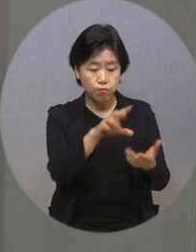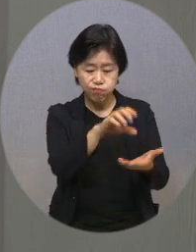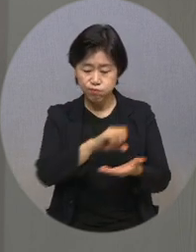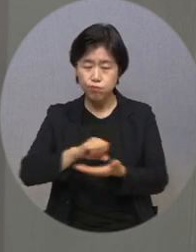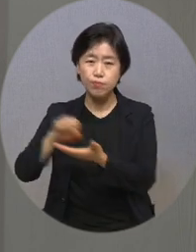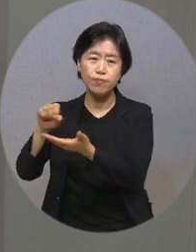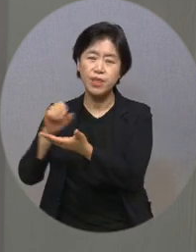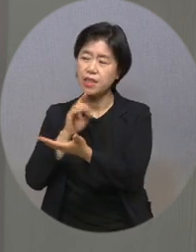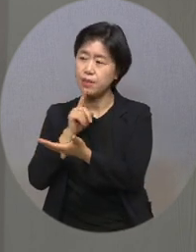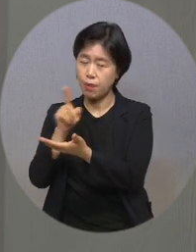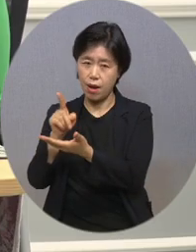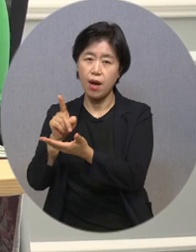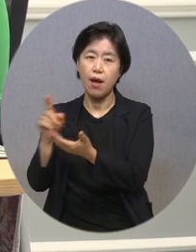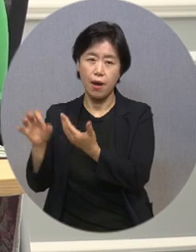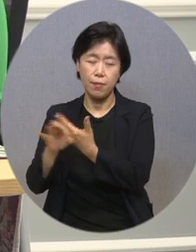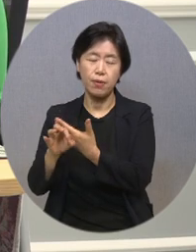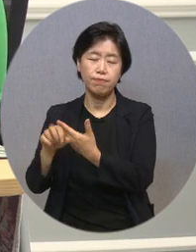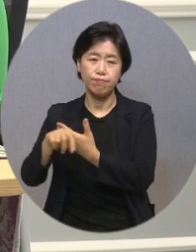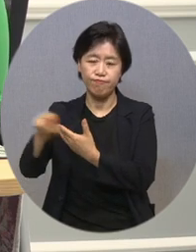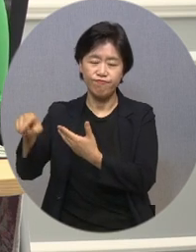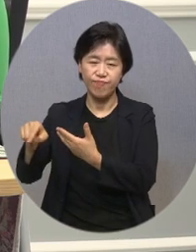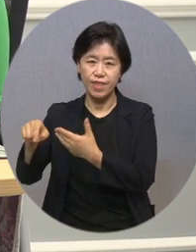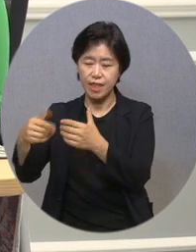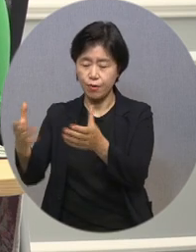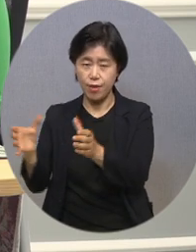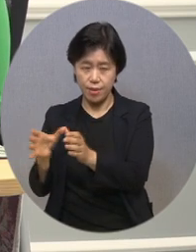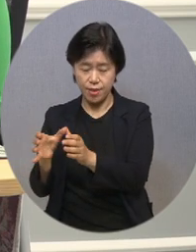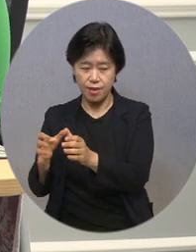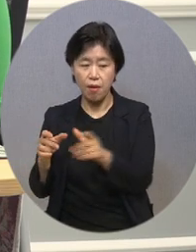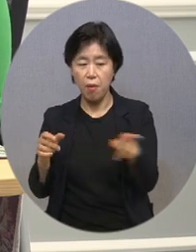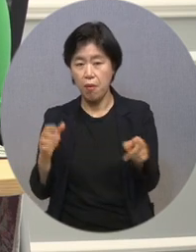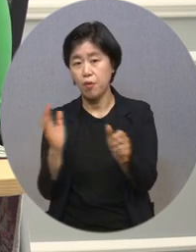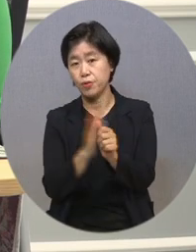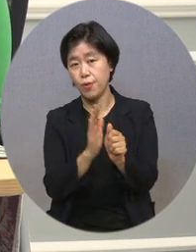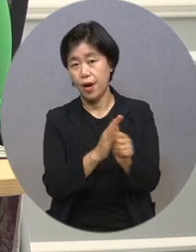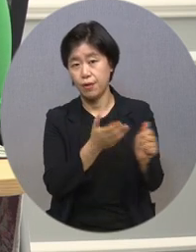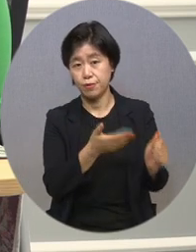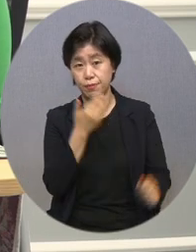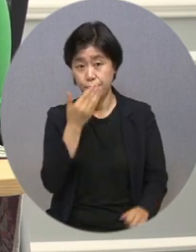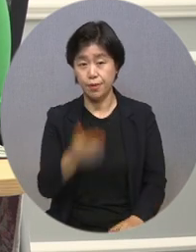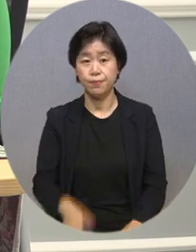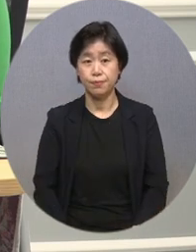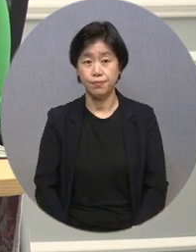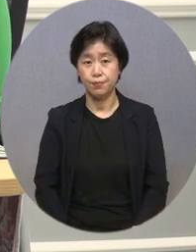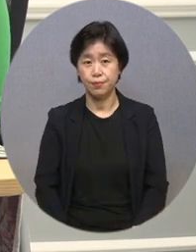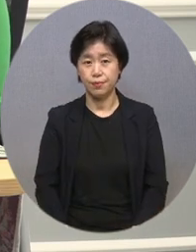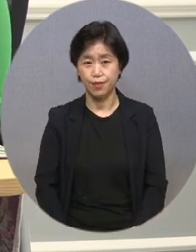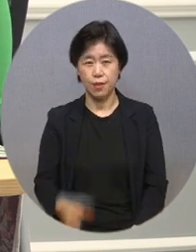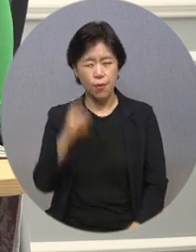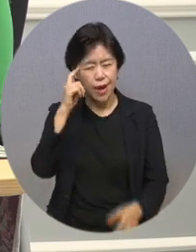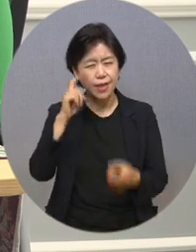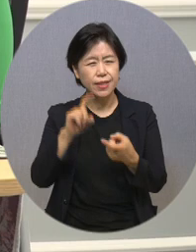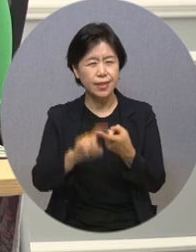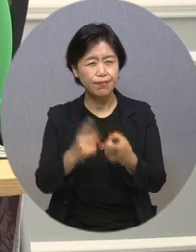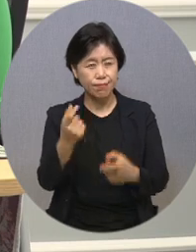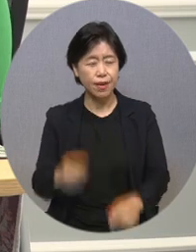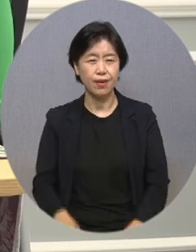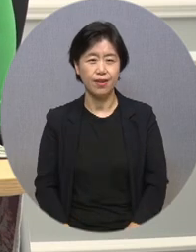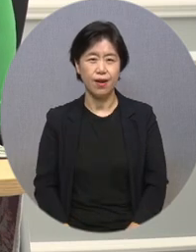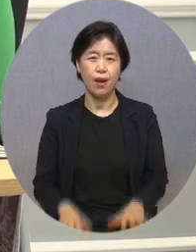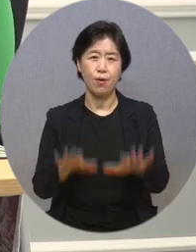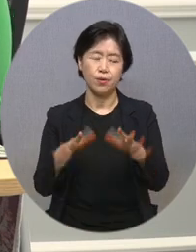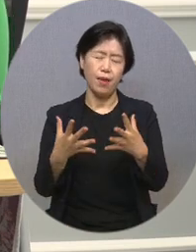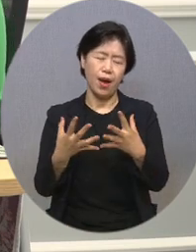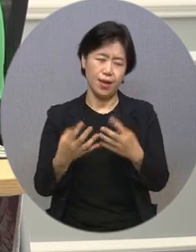받을 수 있도록 해주시는 게 가장 중요한 일이 아닌가 그렇게 생각이 듭니다. 관심입니다, 여러분. 네. 아, 오늘 많은 걸